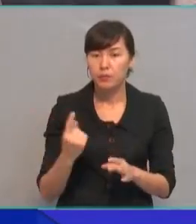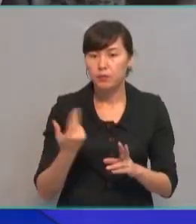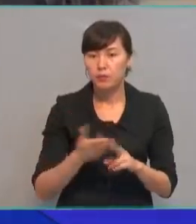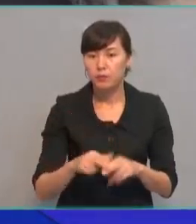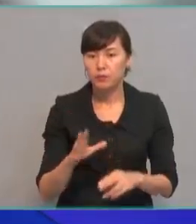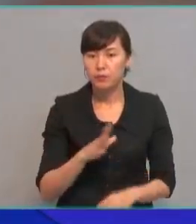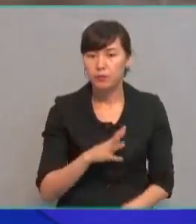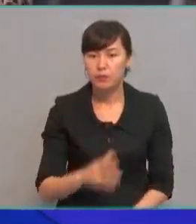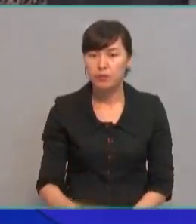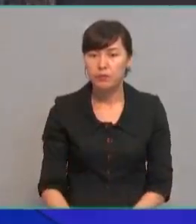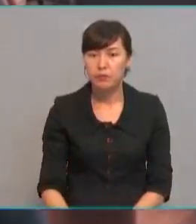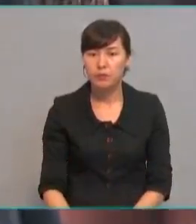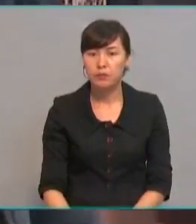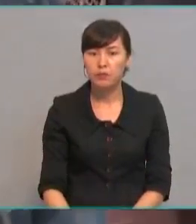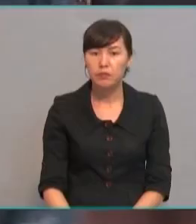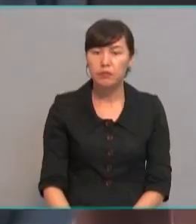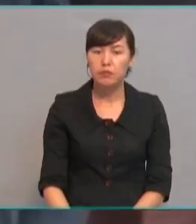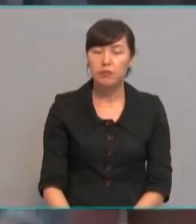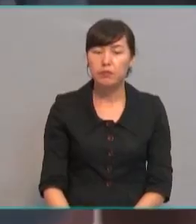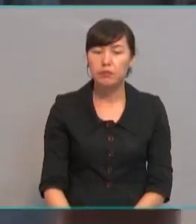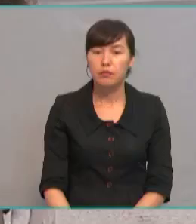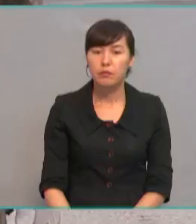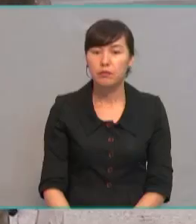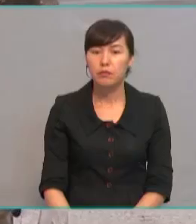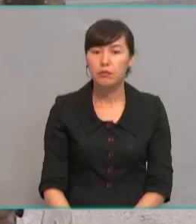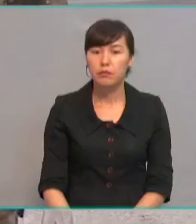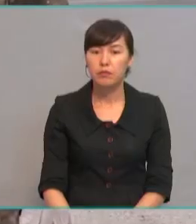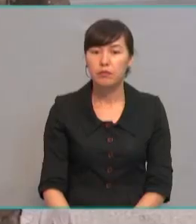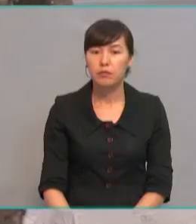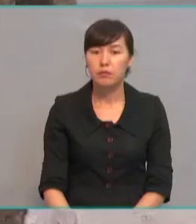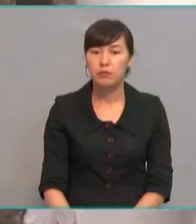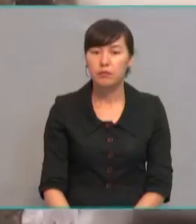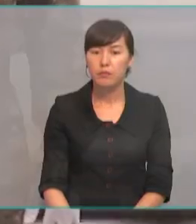бір жолы осы. Нұрсұлтан Мұхамеджан, Руслан Тілеуберді, Бақыт Байларов, жаңалықтар.